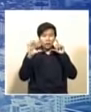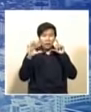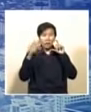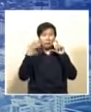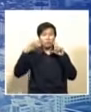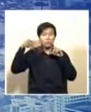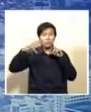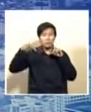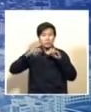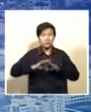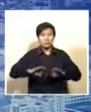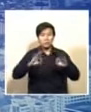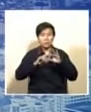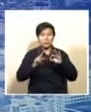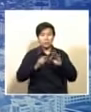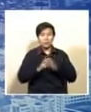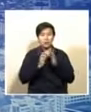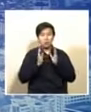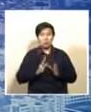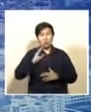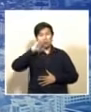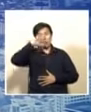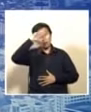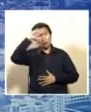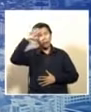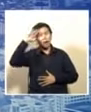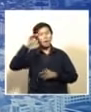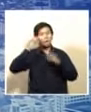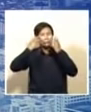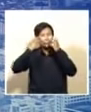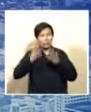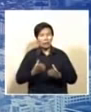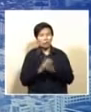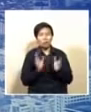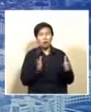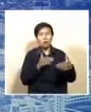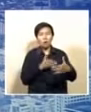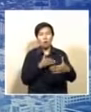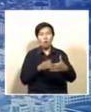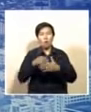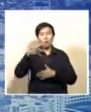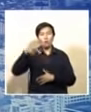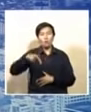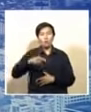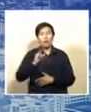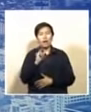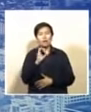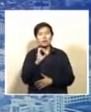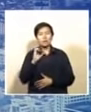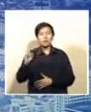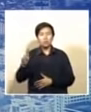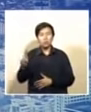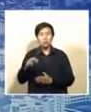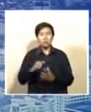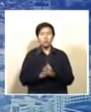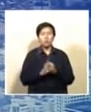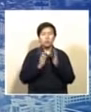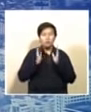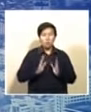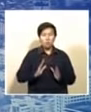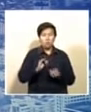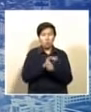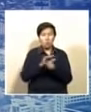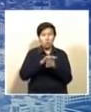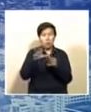าเราเคยซื้อหน้ากาก N95 จากบริษัท 3M ซึ่งเป็นผลิตจากอเมริกาเป็นการนำเข้านะ